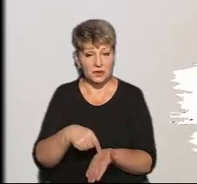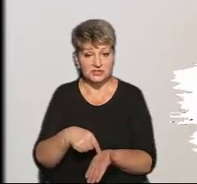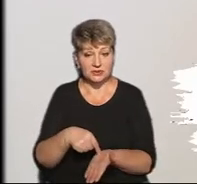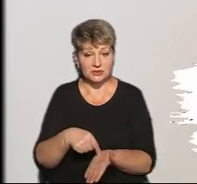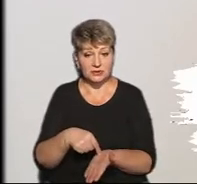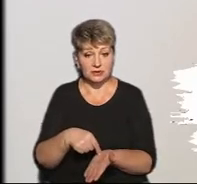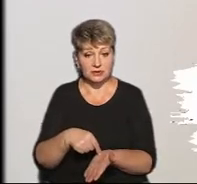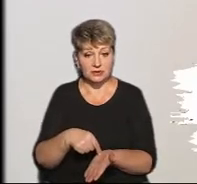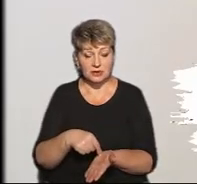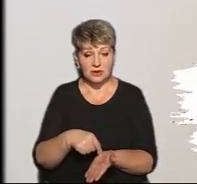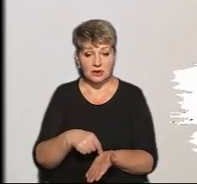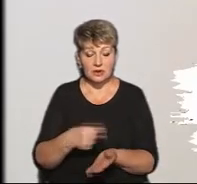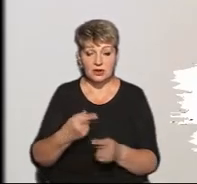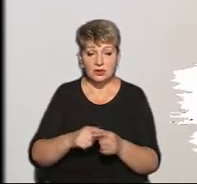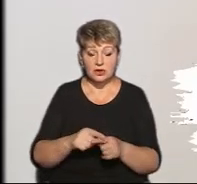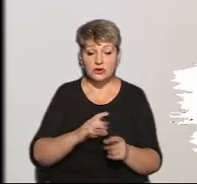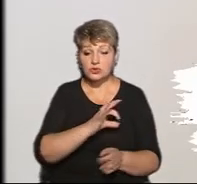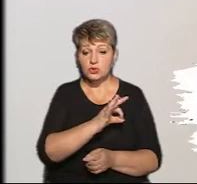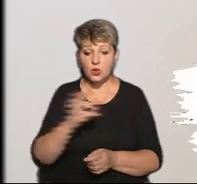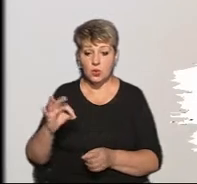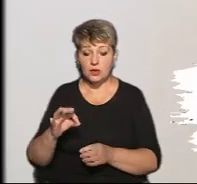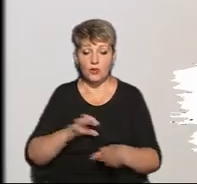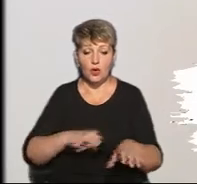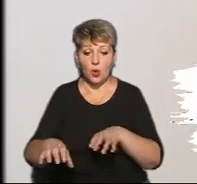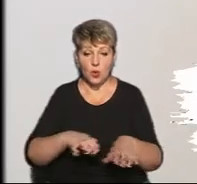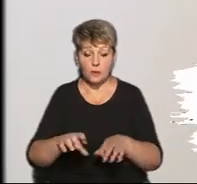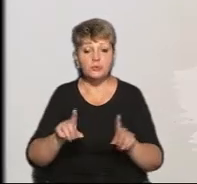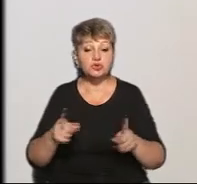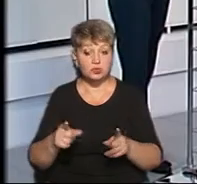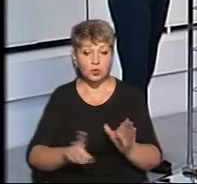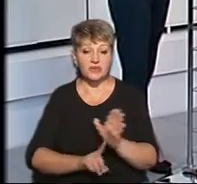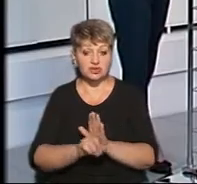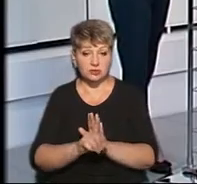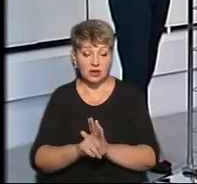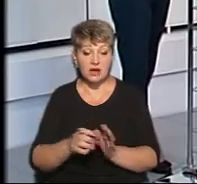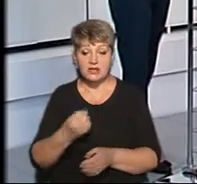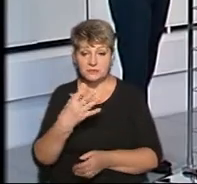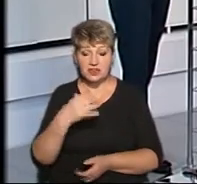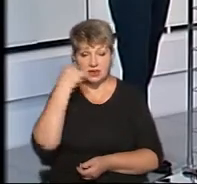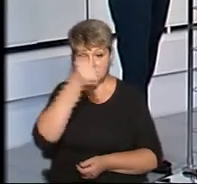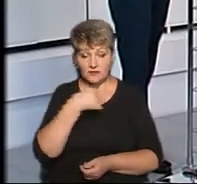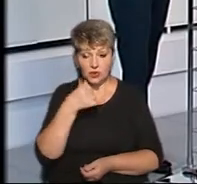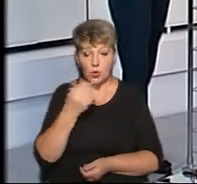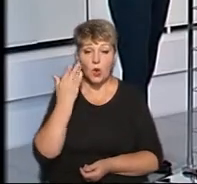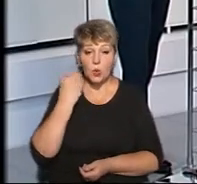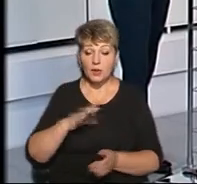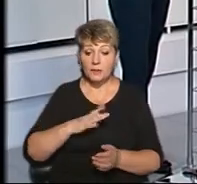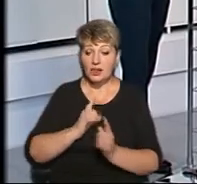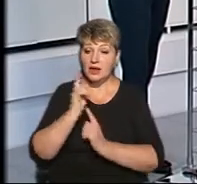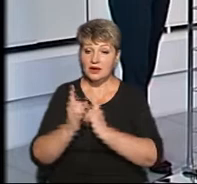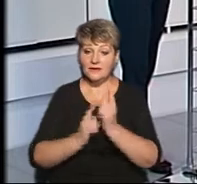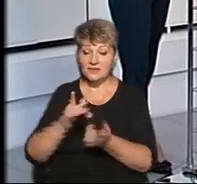з нульовою толерантністю до корупції. Чому ми починаємо з корупції? Тому що з 15-го року, коли відбулася